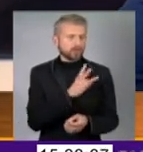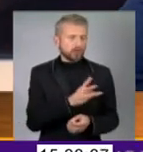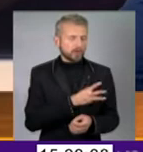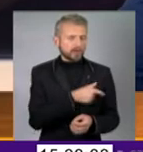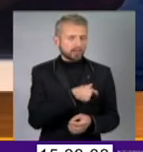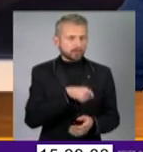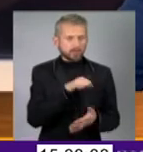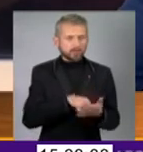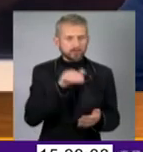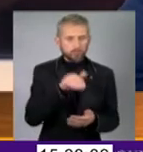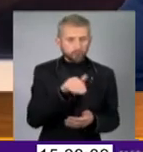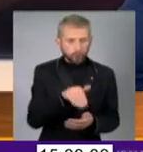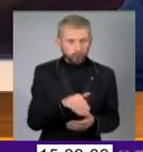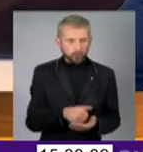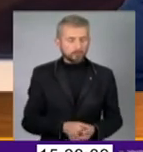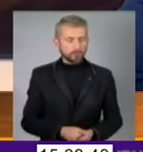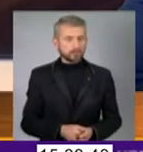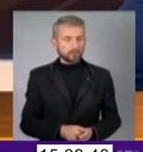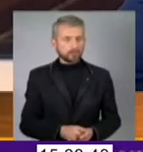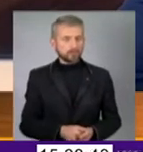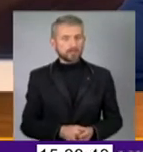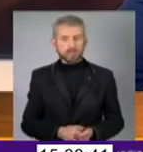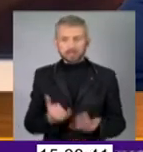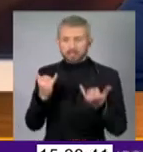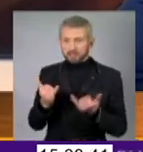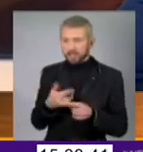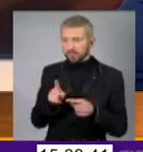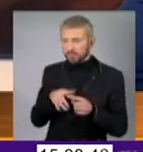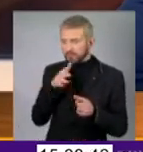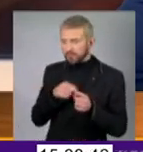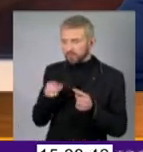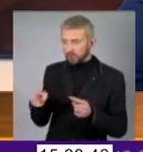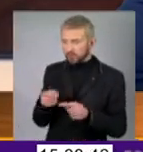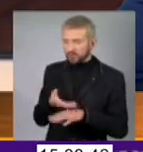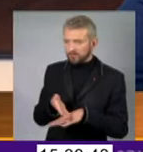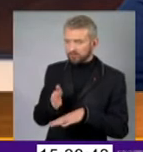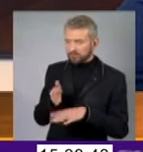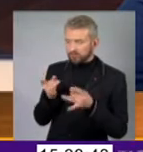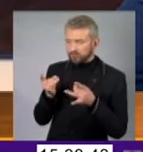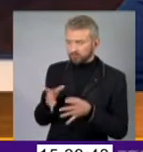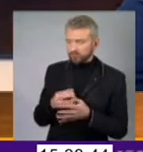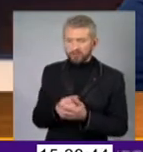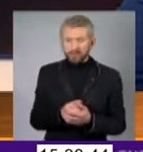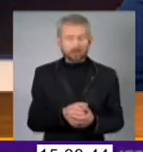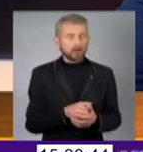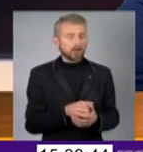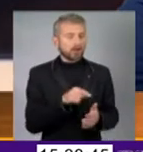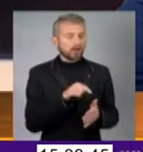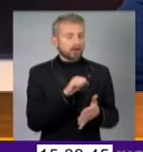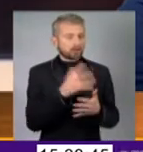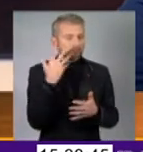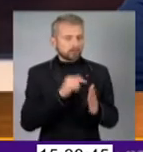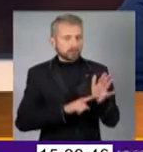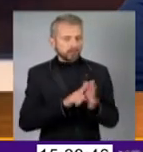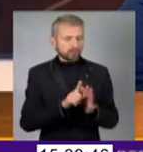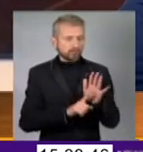від Подолу. Ми так простимулювали, але зараз вже в цей період зараз, краще, ніж буквально на початку. Силу тих речей, коли перепаде температур,